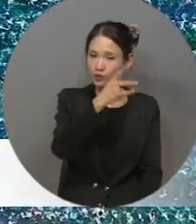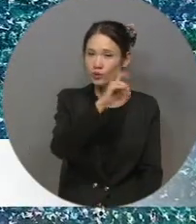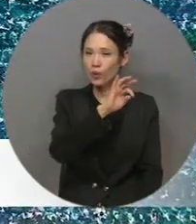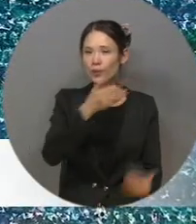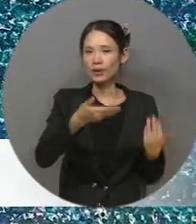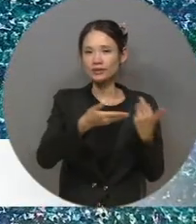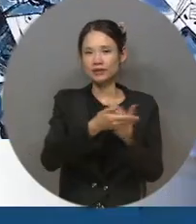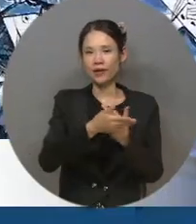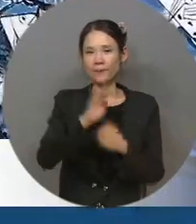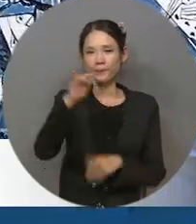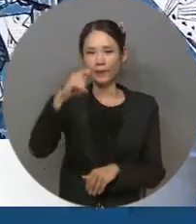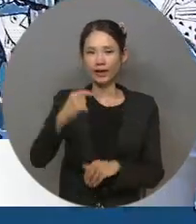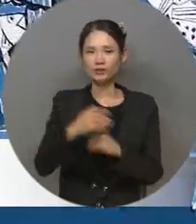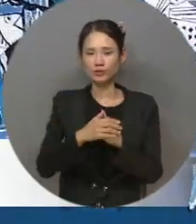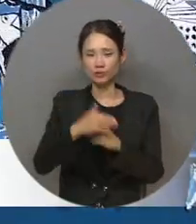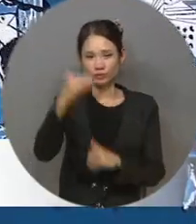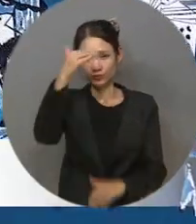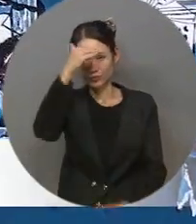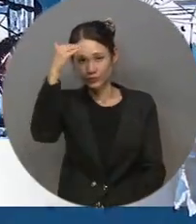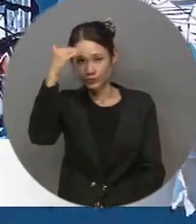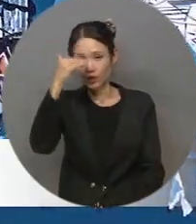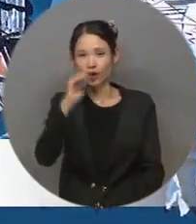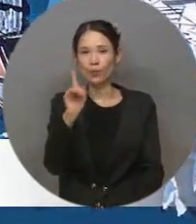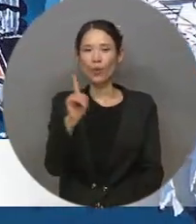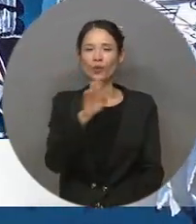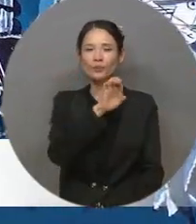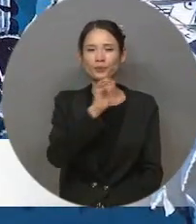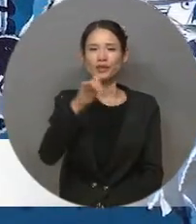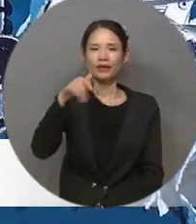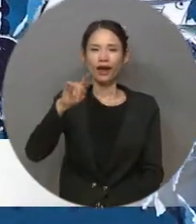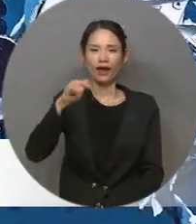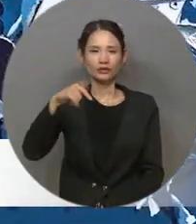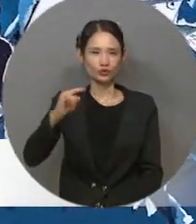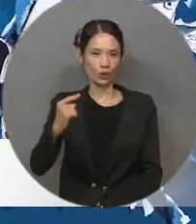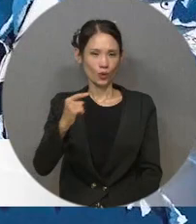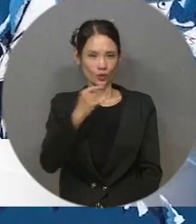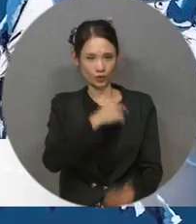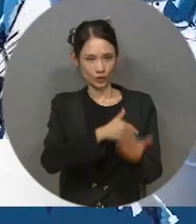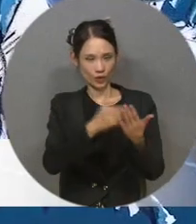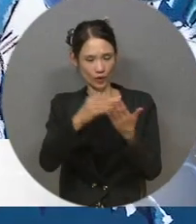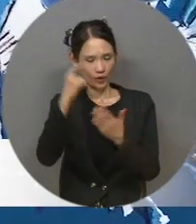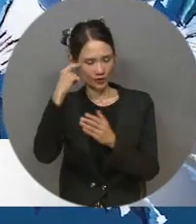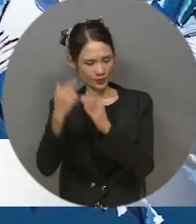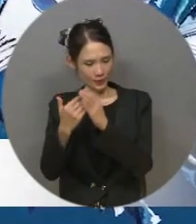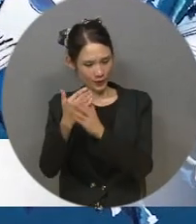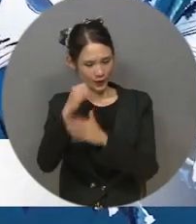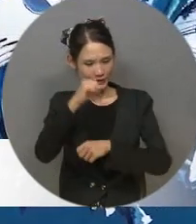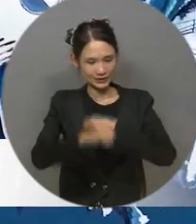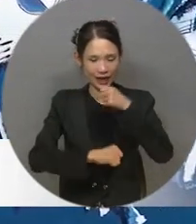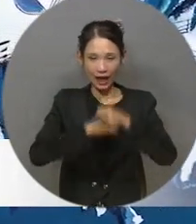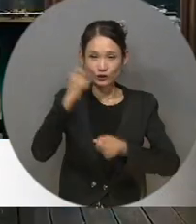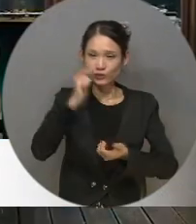풍경. 마치 피카소의 게르니카를 떠오르게 하는 자유, 평화, 사랑.